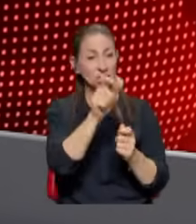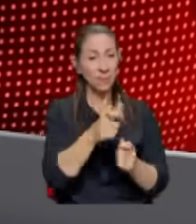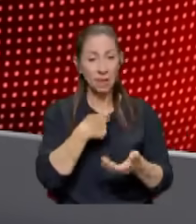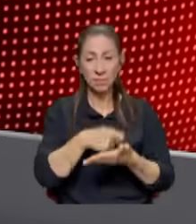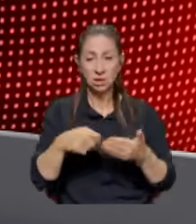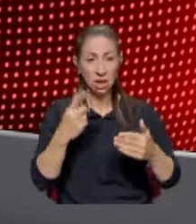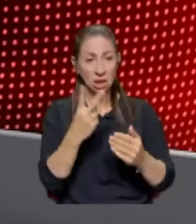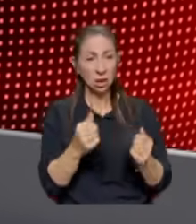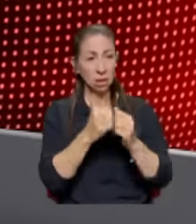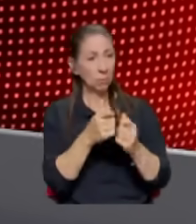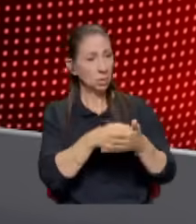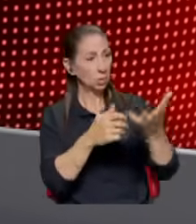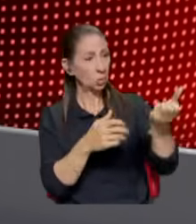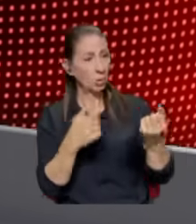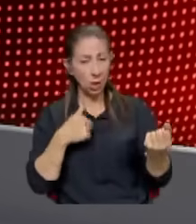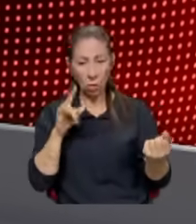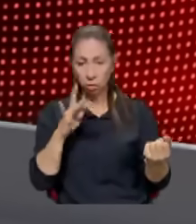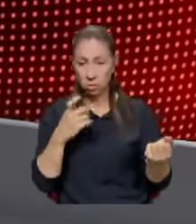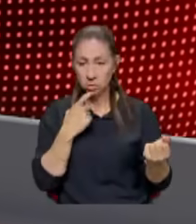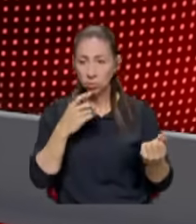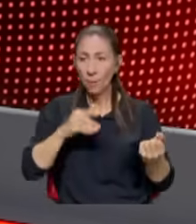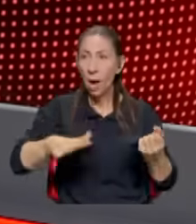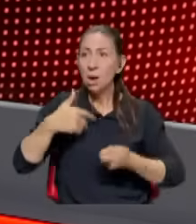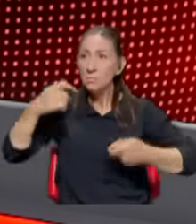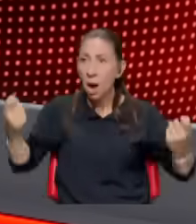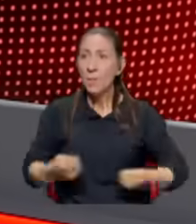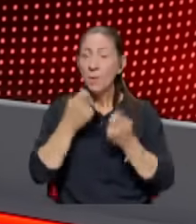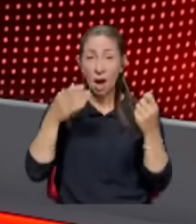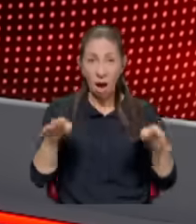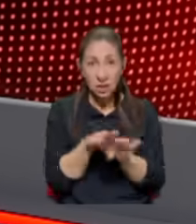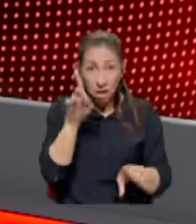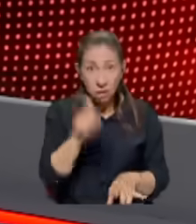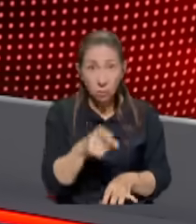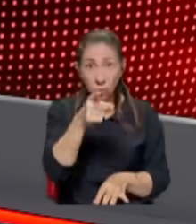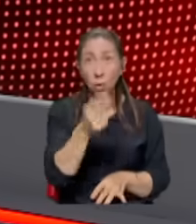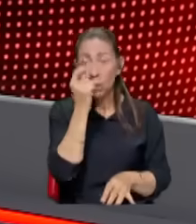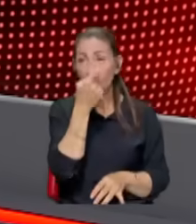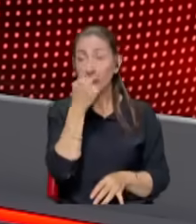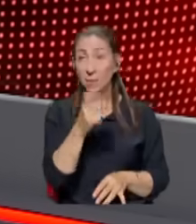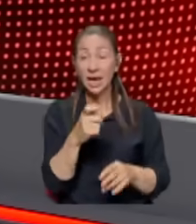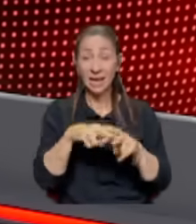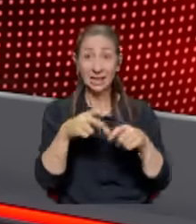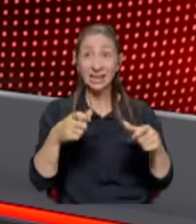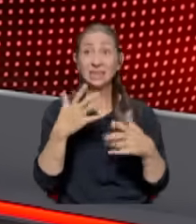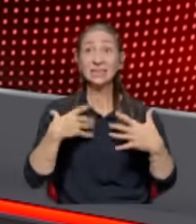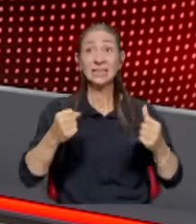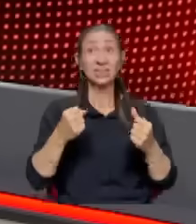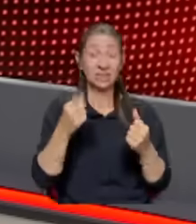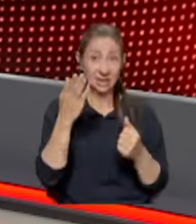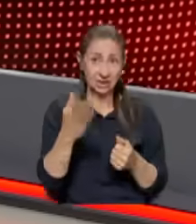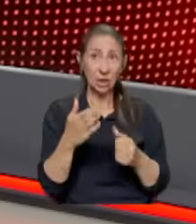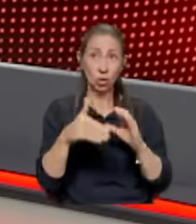maaşımı neredeyse iki katını alıyor. Ben 14 yıl arazide gezdim. Adalet mi bu diye sorar. Kolay mı etiketine? Sağlıkçıların